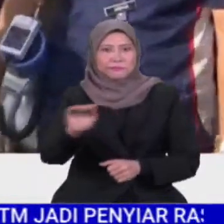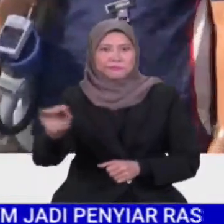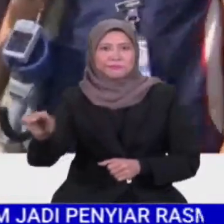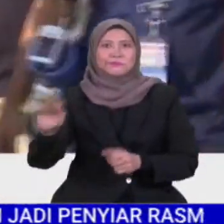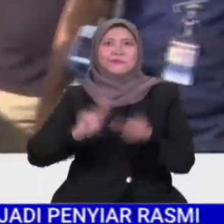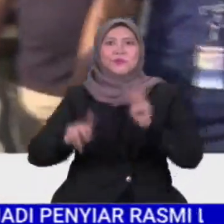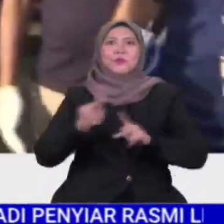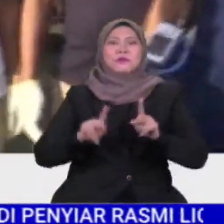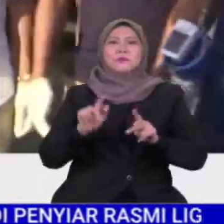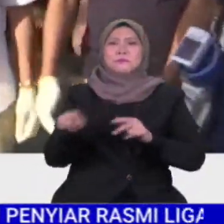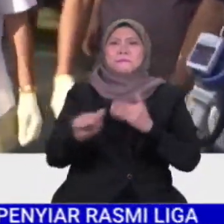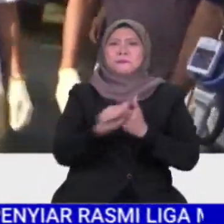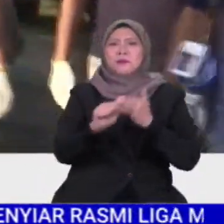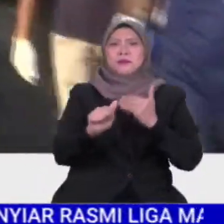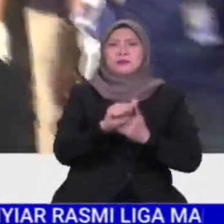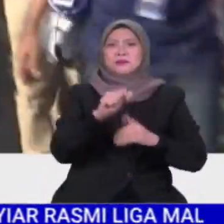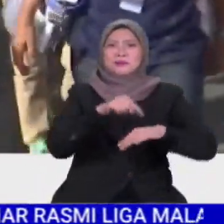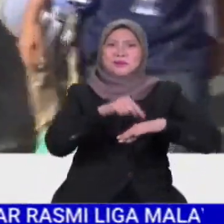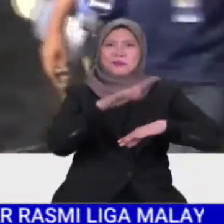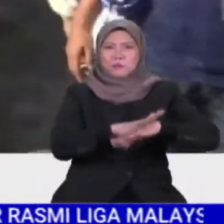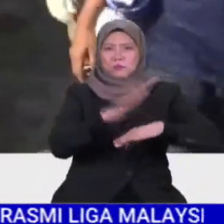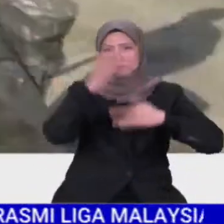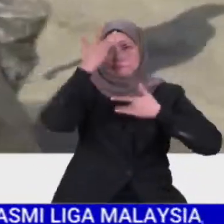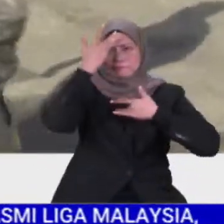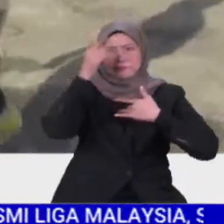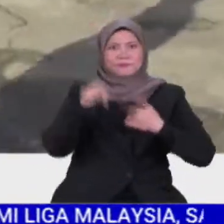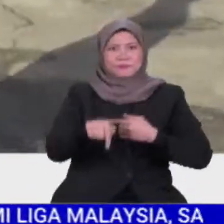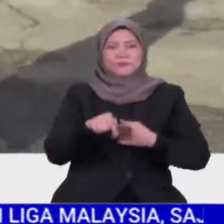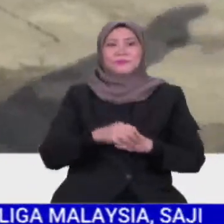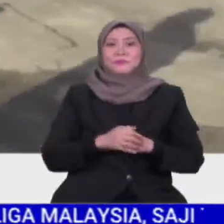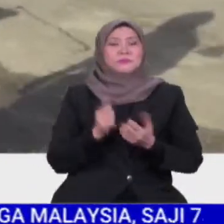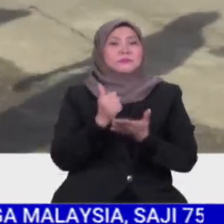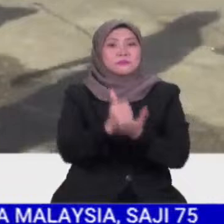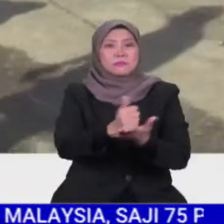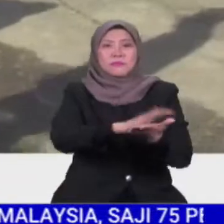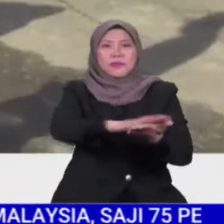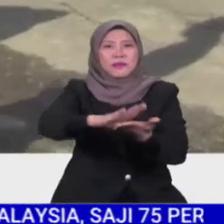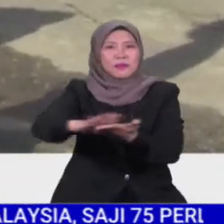penduduk tentang bahaya wabak tersebut, termasuk mengadakan